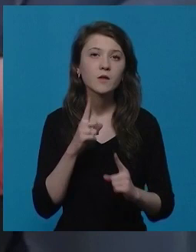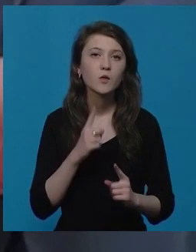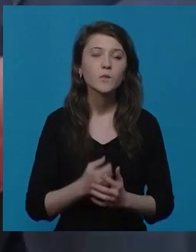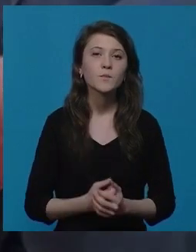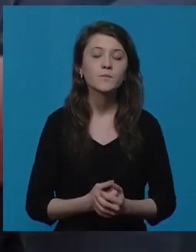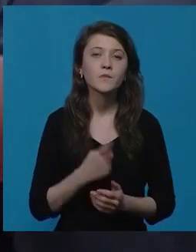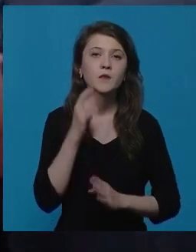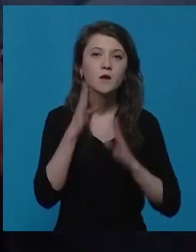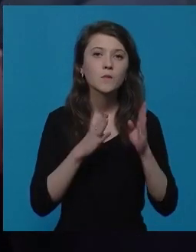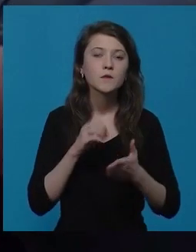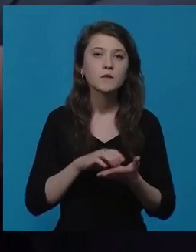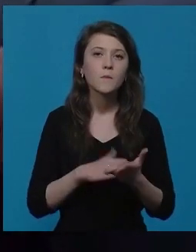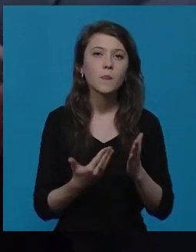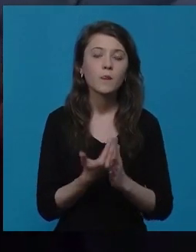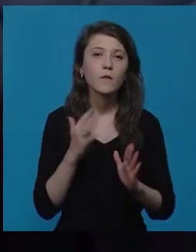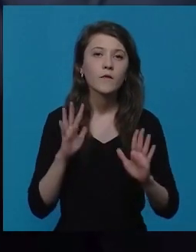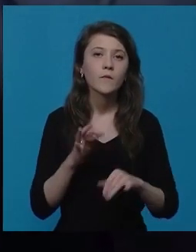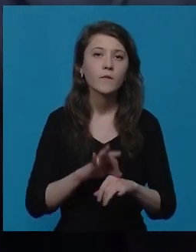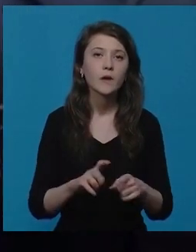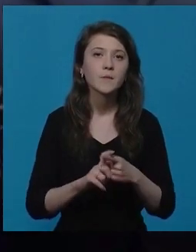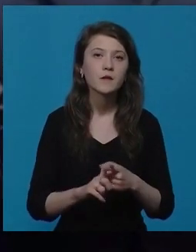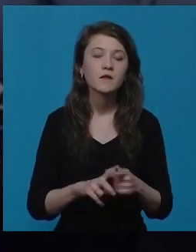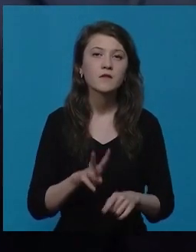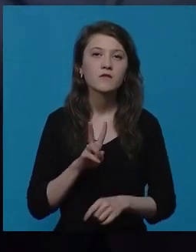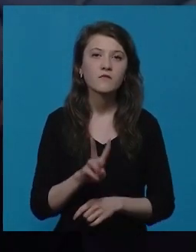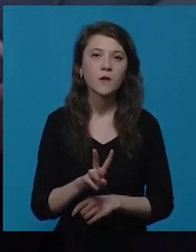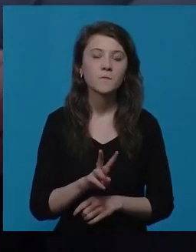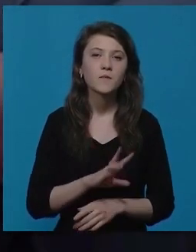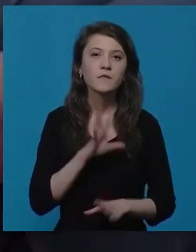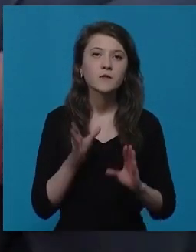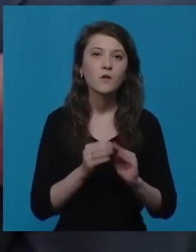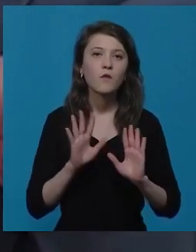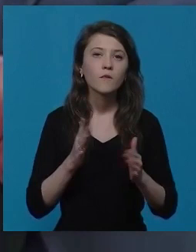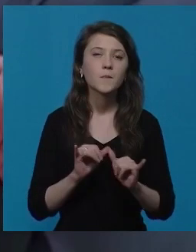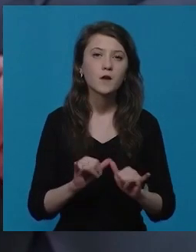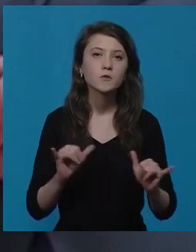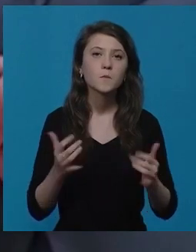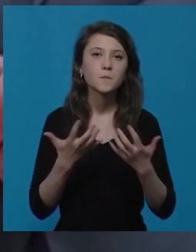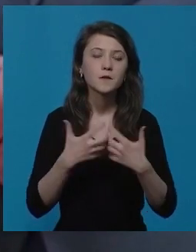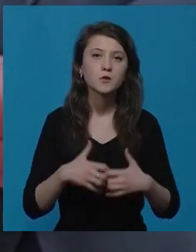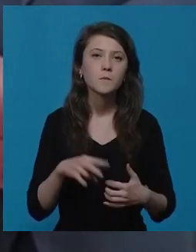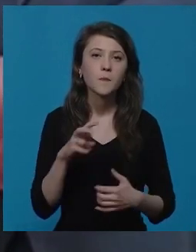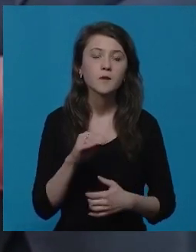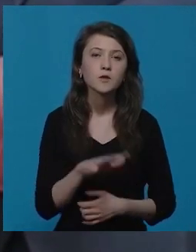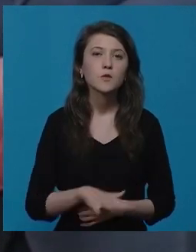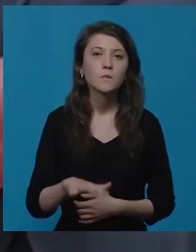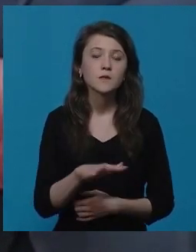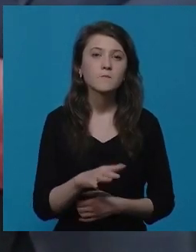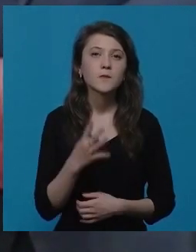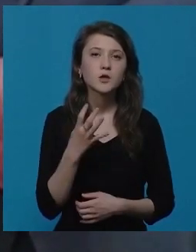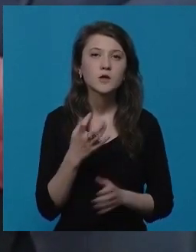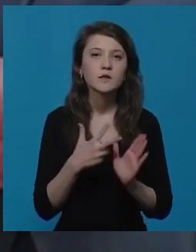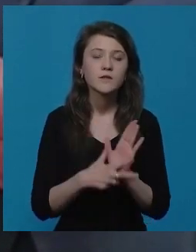добу зареєстровано нових лабораторно підтверджених випадків 2. Всього випадків з наростаючим підсумком на території Житомирської області